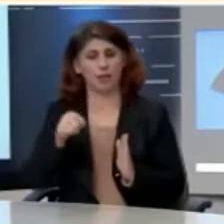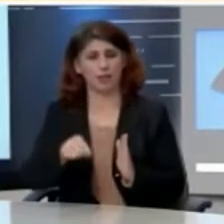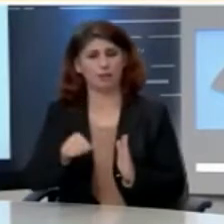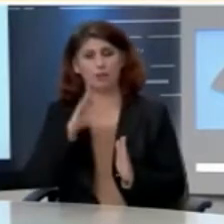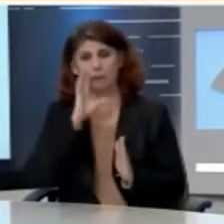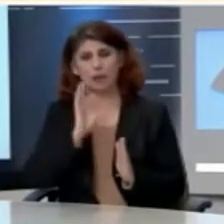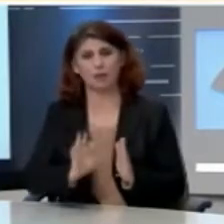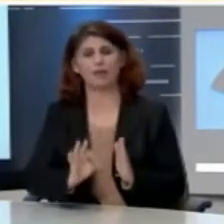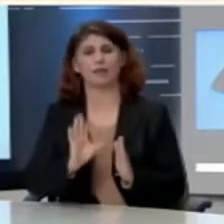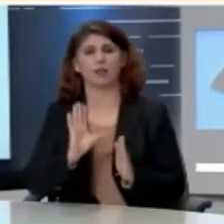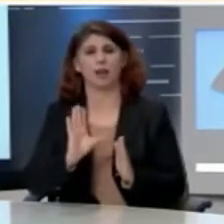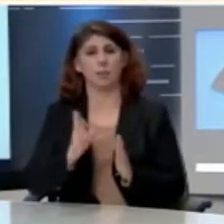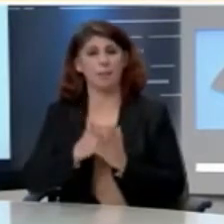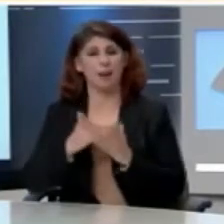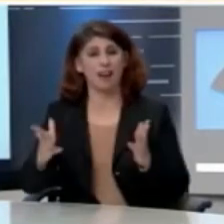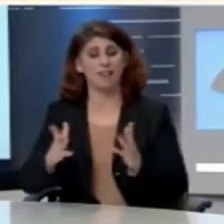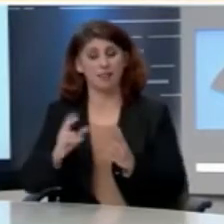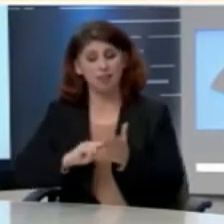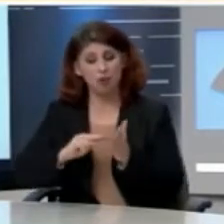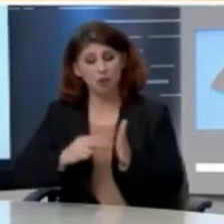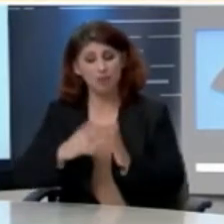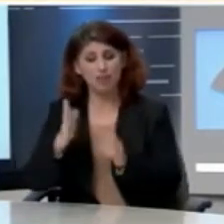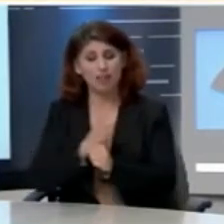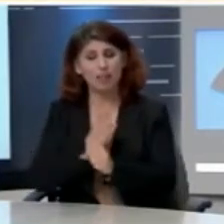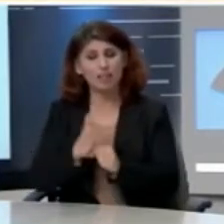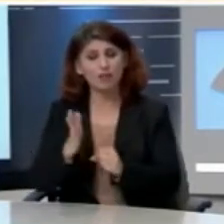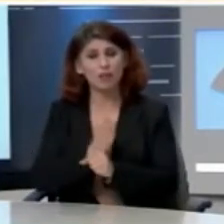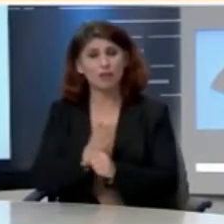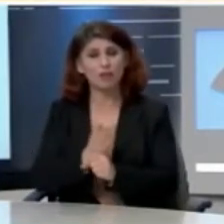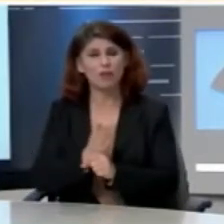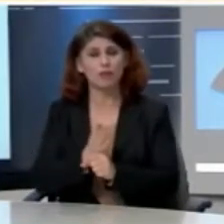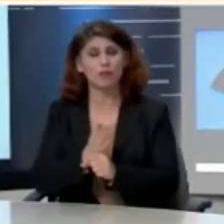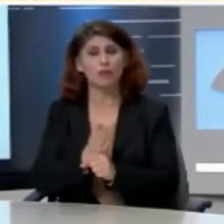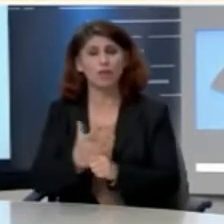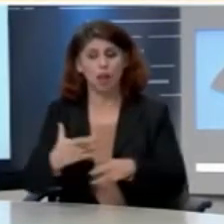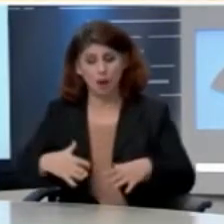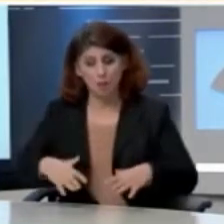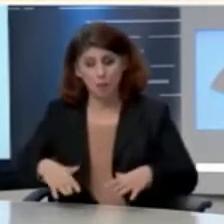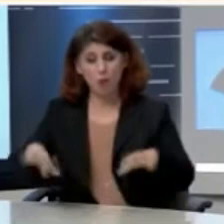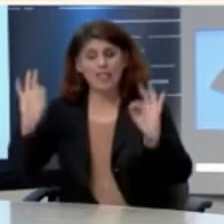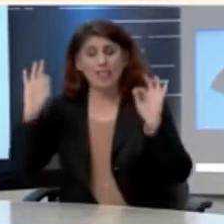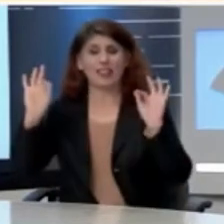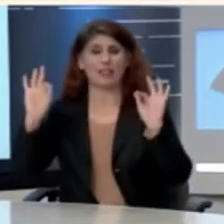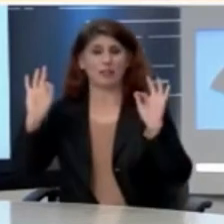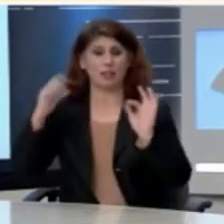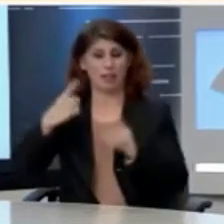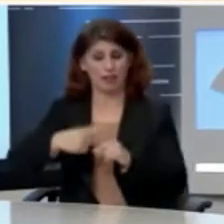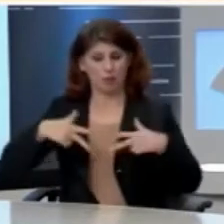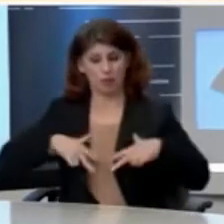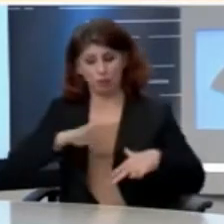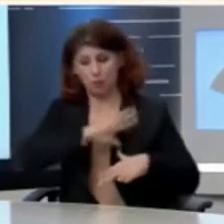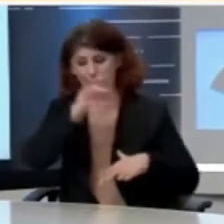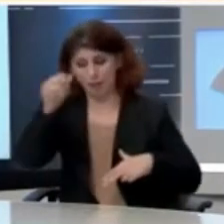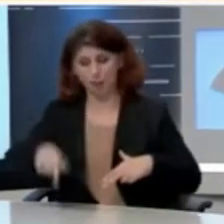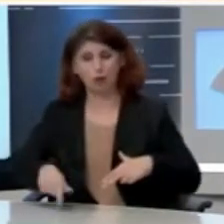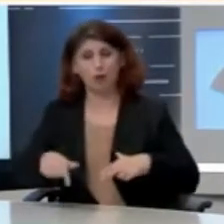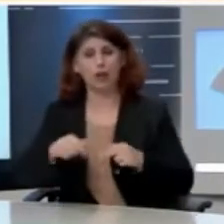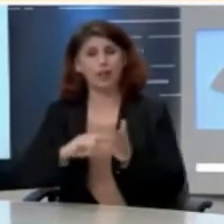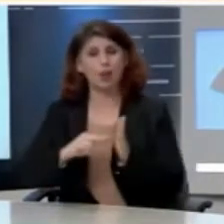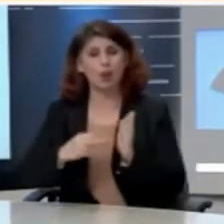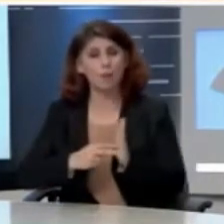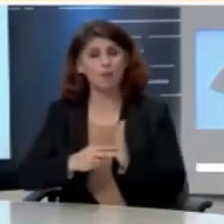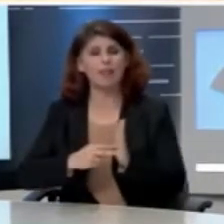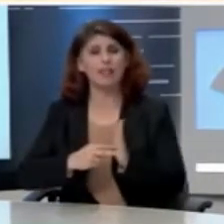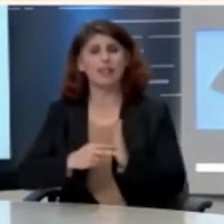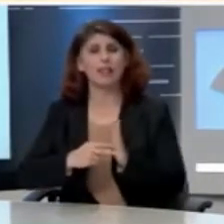Γιατί είναι αυτή πραγματικά η μεγαλύτερη οικονομική καταστροφή που έχει προκαλέσει η κυβέρνηση από συστάσεως του ελληνικού κράτους. Περνάω και στα μη